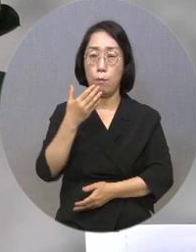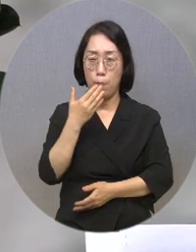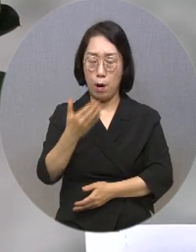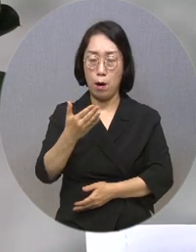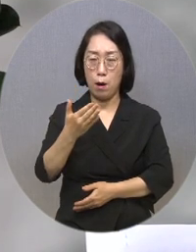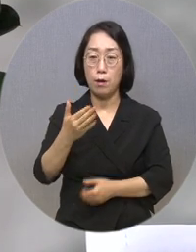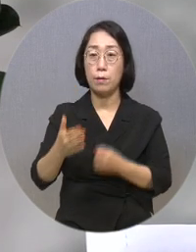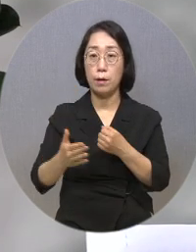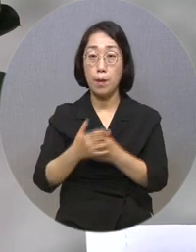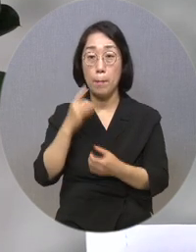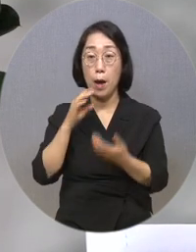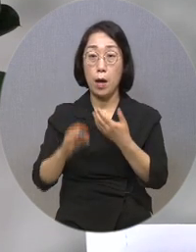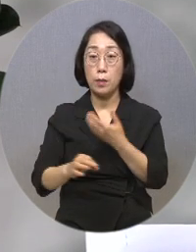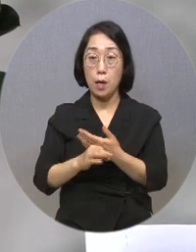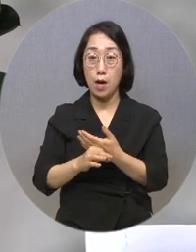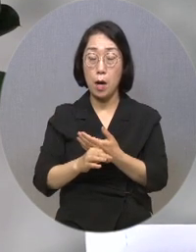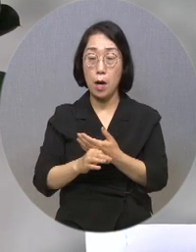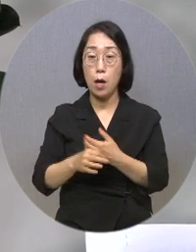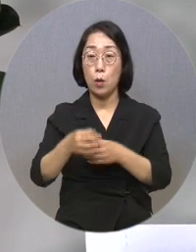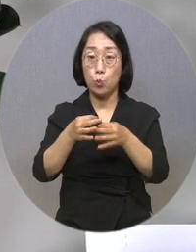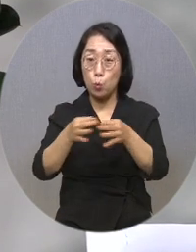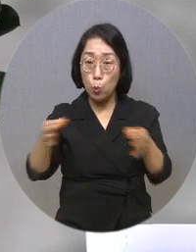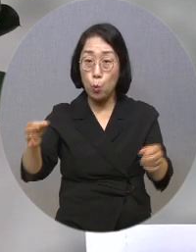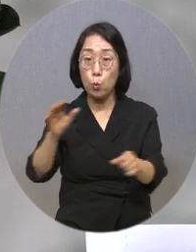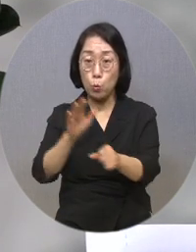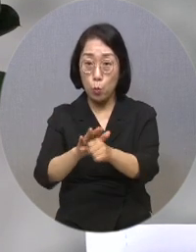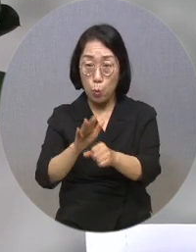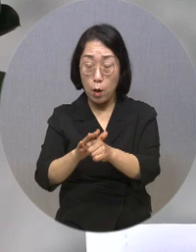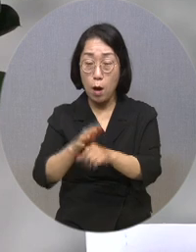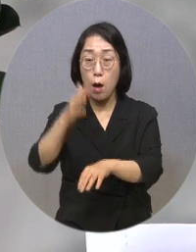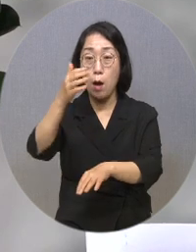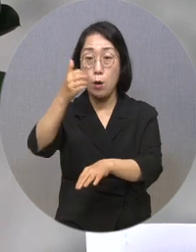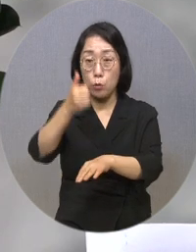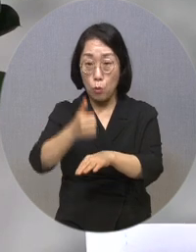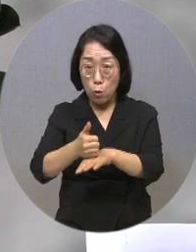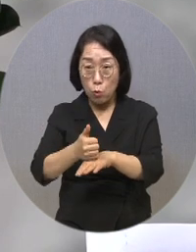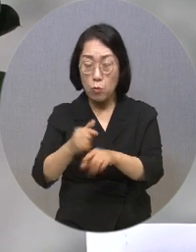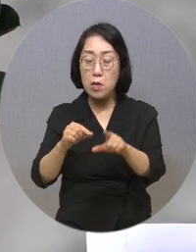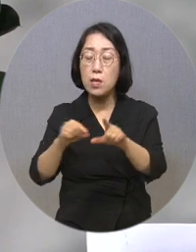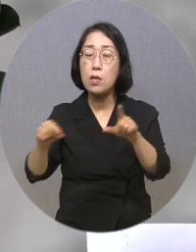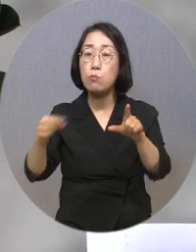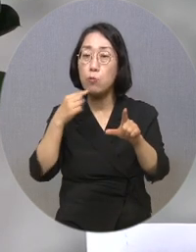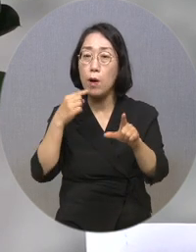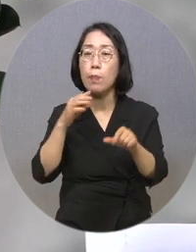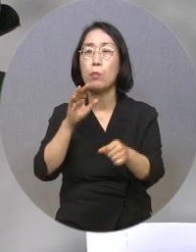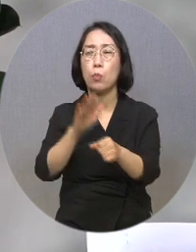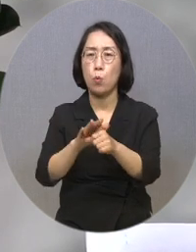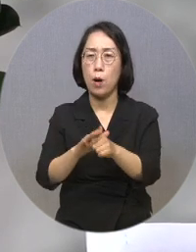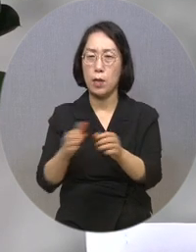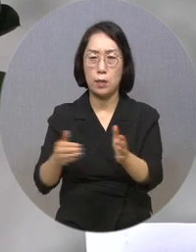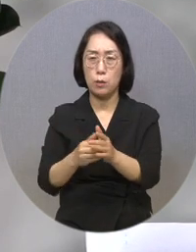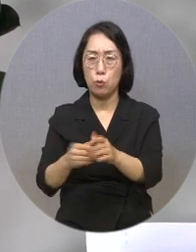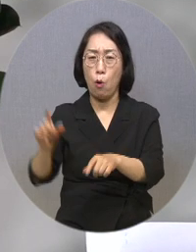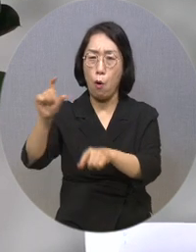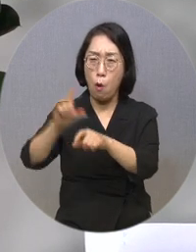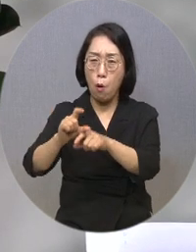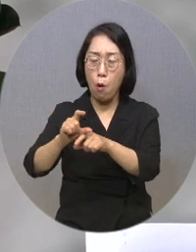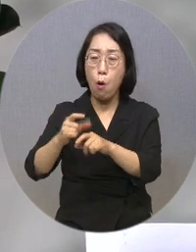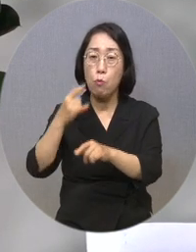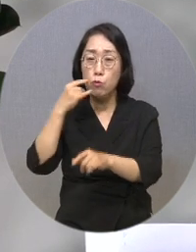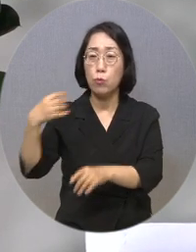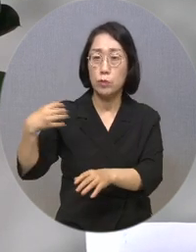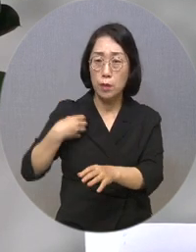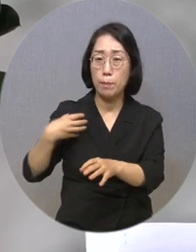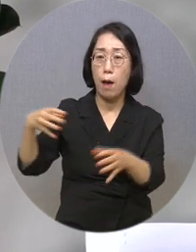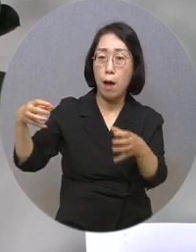있기 때문에 이것은 잘못하면 무상 교복이 아니라 무상 교복이 아닌 일부 지원에 그칠 수 있다. 이건 보편적 복지에